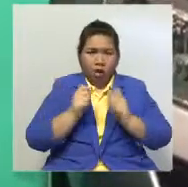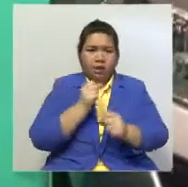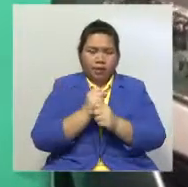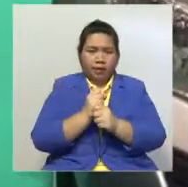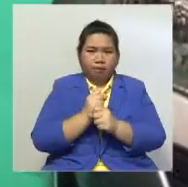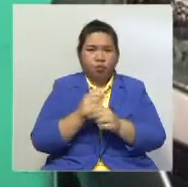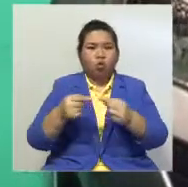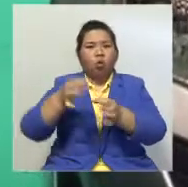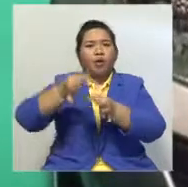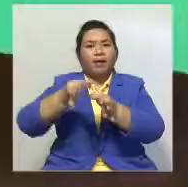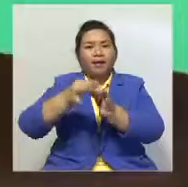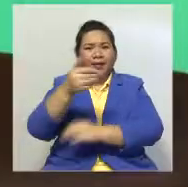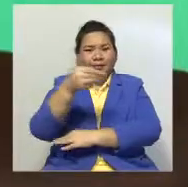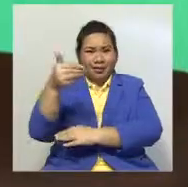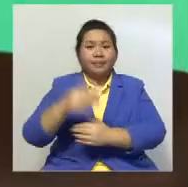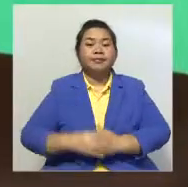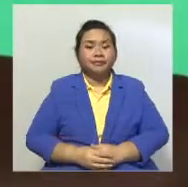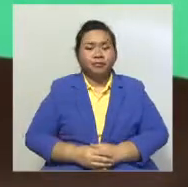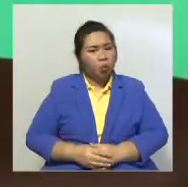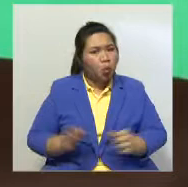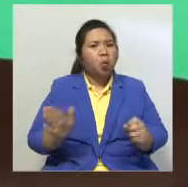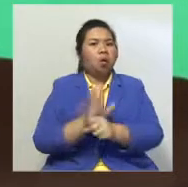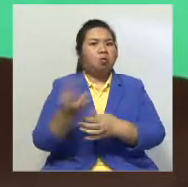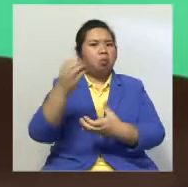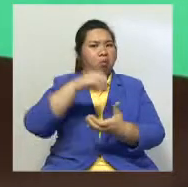ถูกต้องจากธนาคารแห่งประเทศไทยค่ะ ครบ